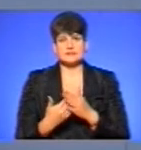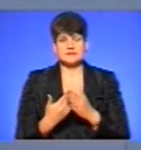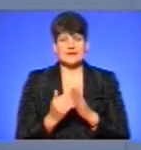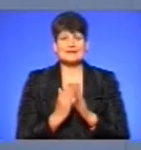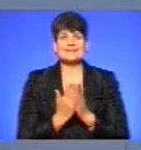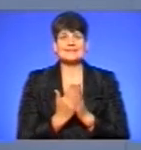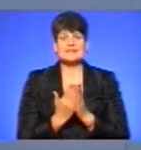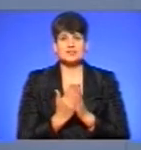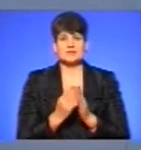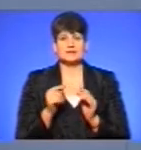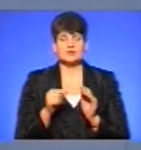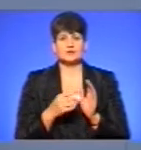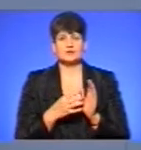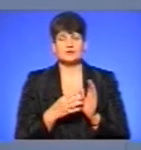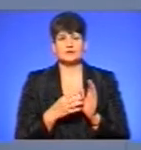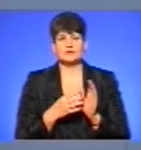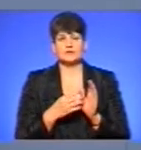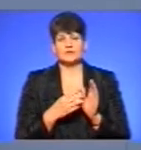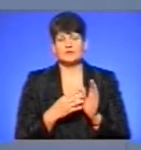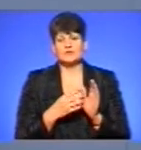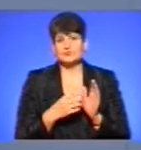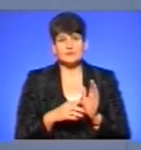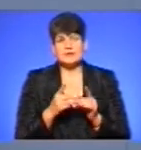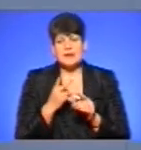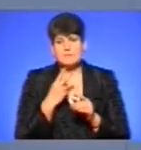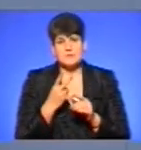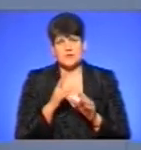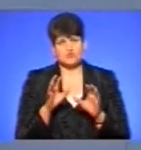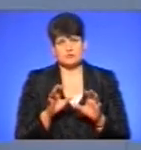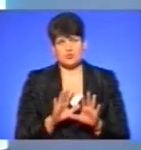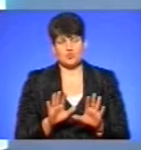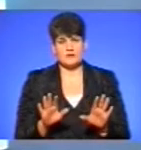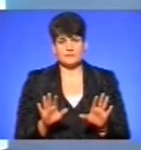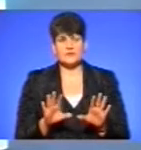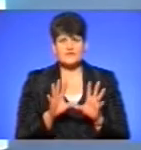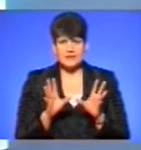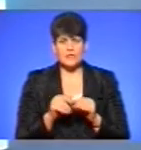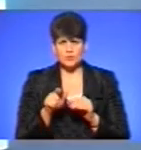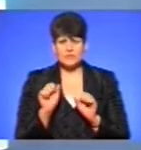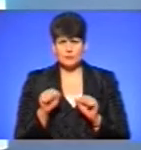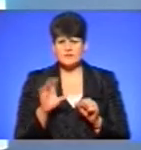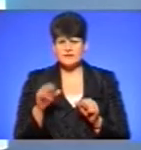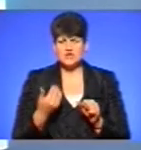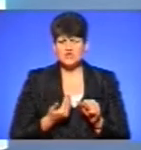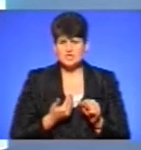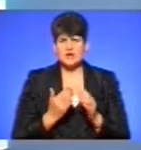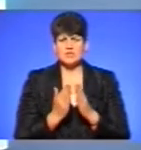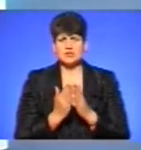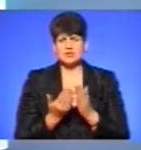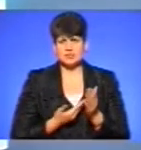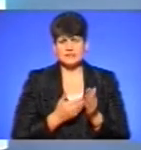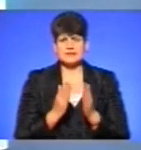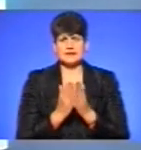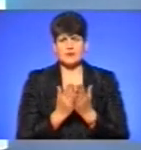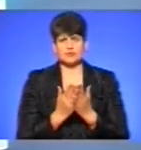книжечки 1994 року немає, законодавством не передбачено. Взагалі людина може все життя прожити ще з карткою, книжечкою